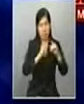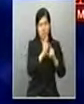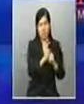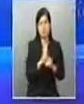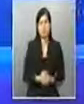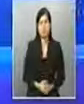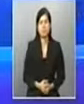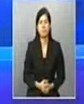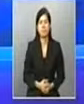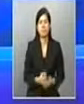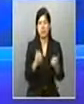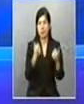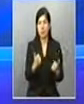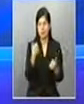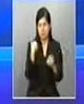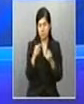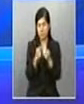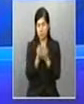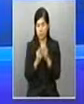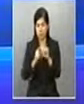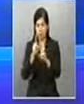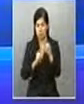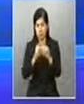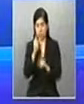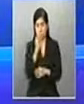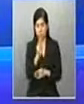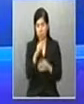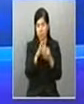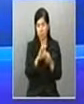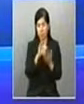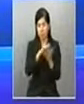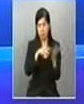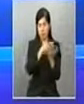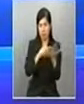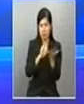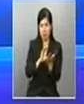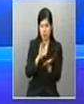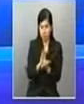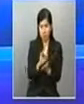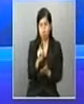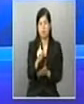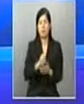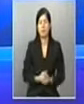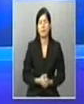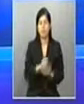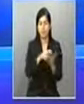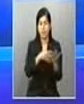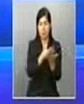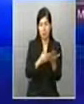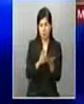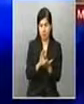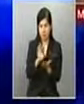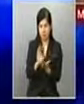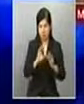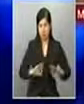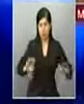บนี้นะคะยังพอมีหุ้นหรือว่ามองในเรื่องของกลยุทธ์การลงทุนไว้อย่างไรคะ กลยุทธ์ที่เหมาะสมก็คือรอให้ดัชนี